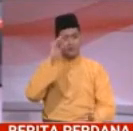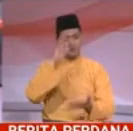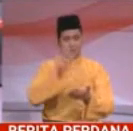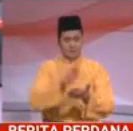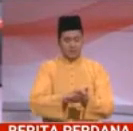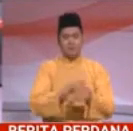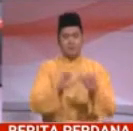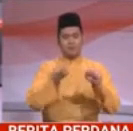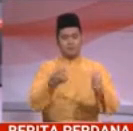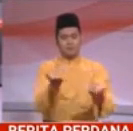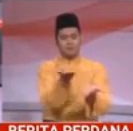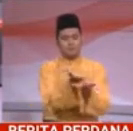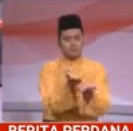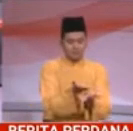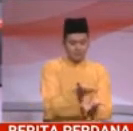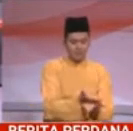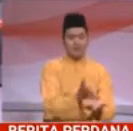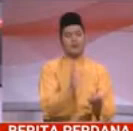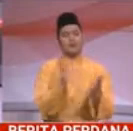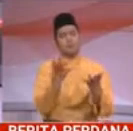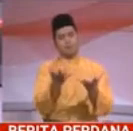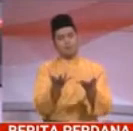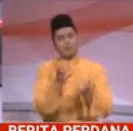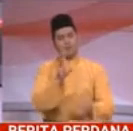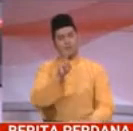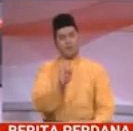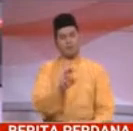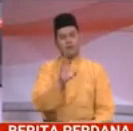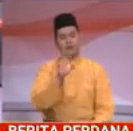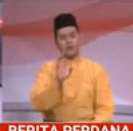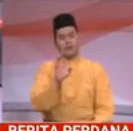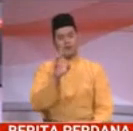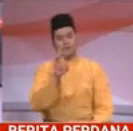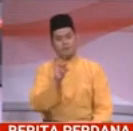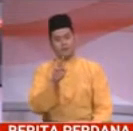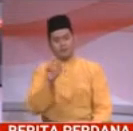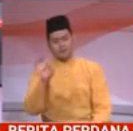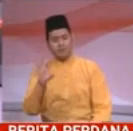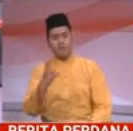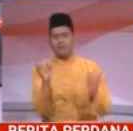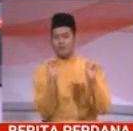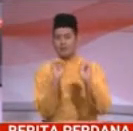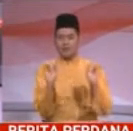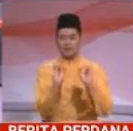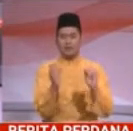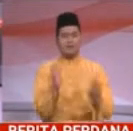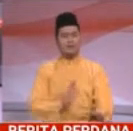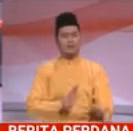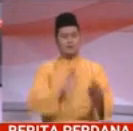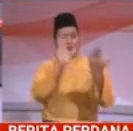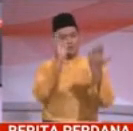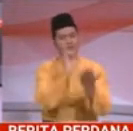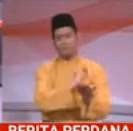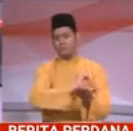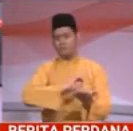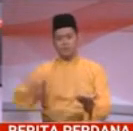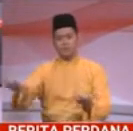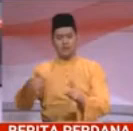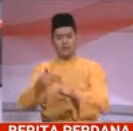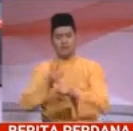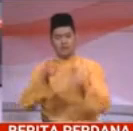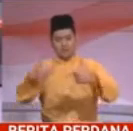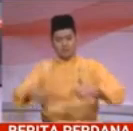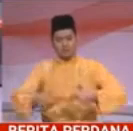epm sebelum 31oktober ini ya Bagi masihkah engkau suka itu tidak berdepan risiko pengikiran daripada Liga Malaysia musim